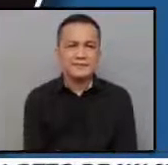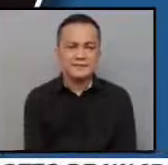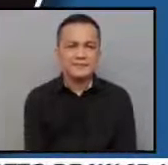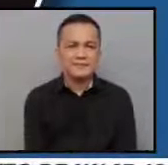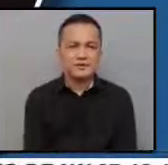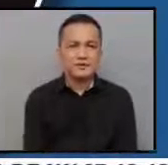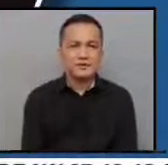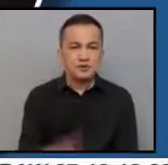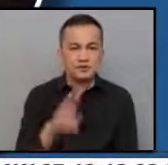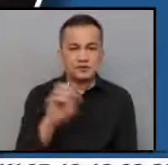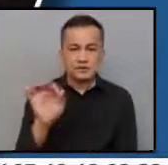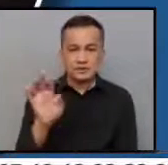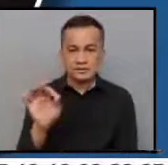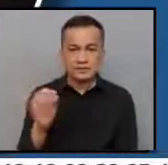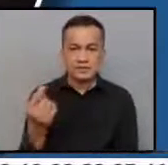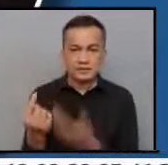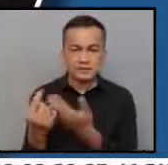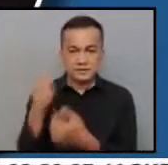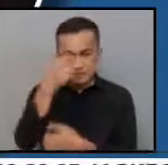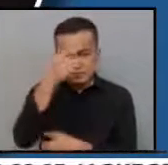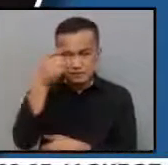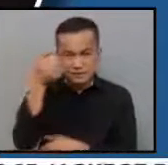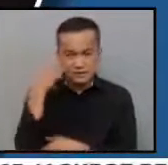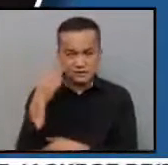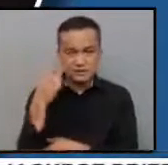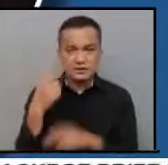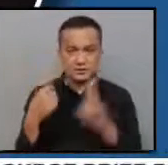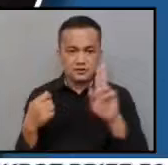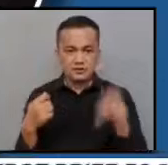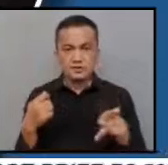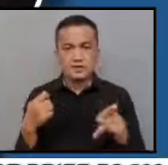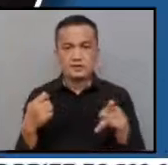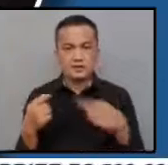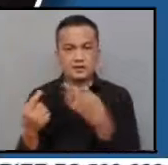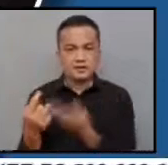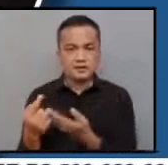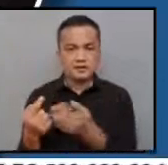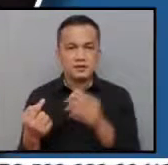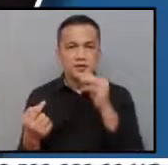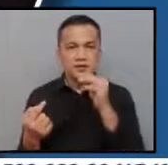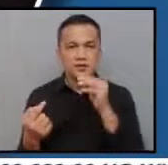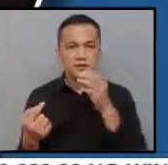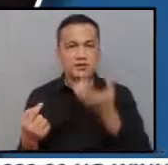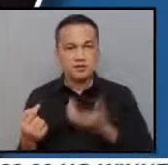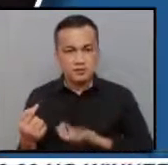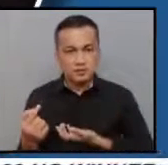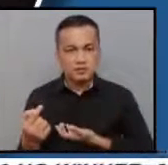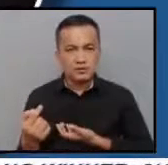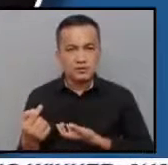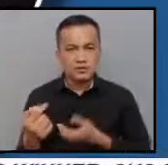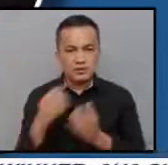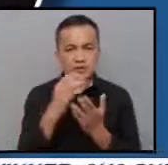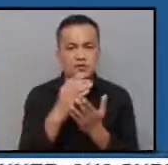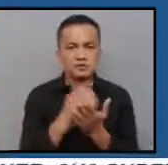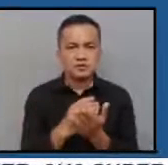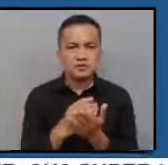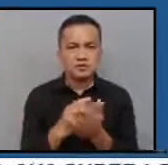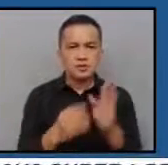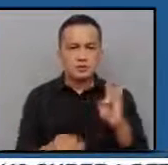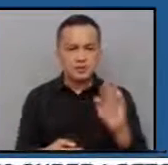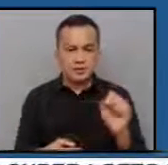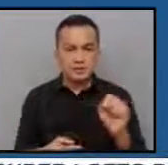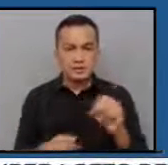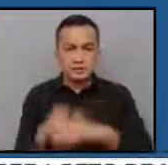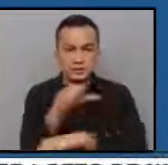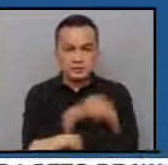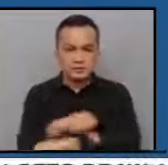2019, nang gumraduate with flying colors si Lance sa UP Diliman bilang magna cum laude sa kursong BS Architecture.